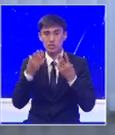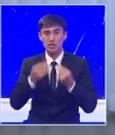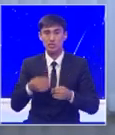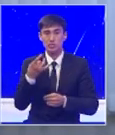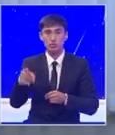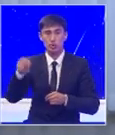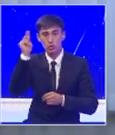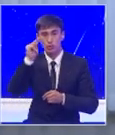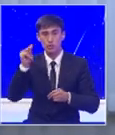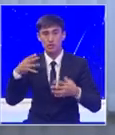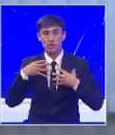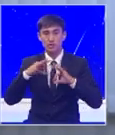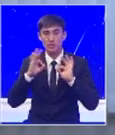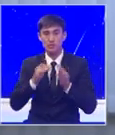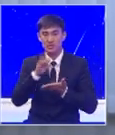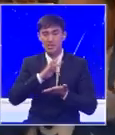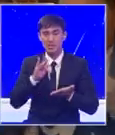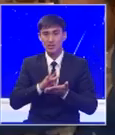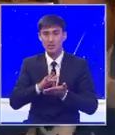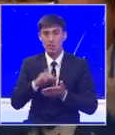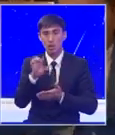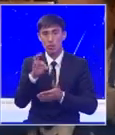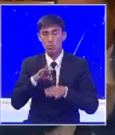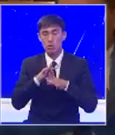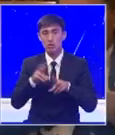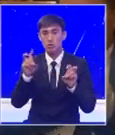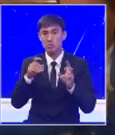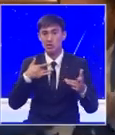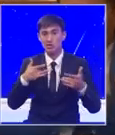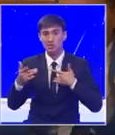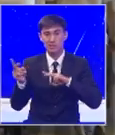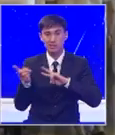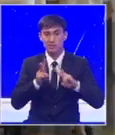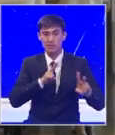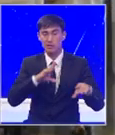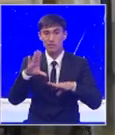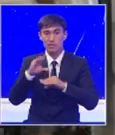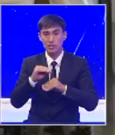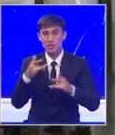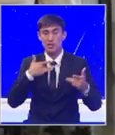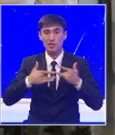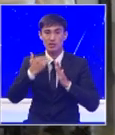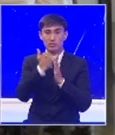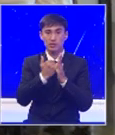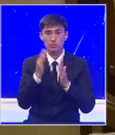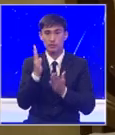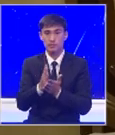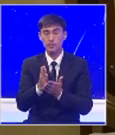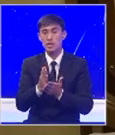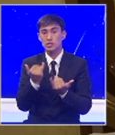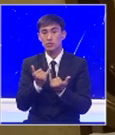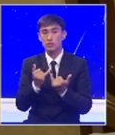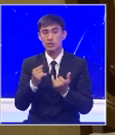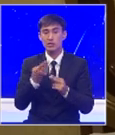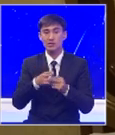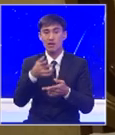Республиканском учебно-оздоровительном центре «Балдаурен» проходят тематические концерты, танцевальные вечера и театральные постановки. Сегодня на